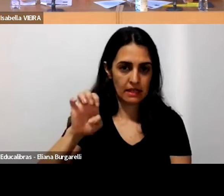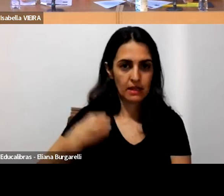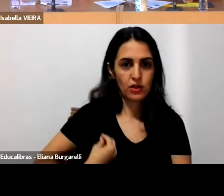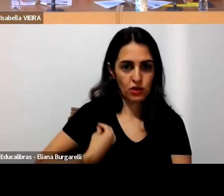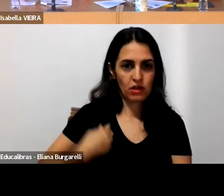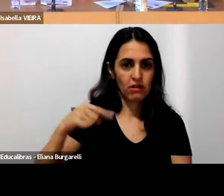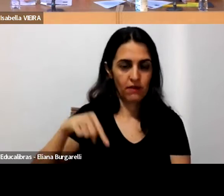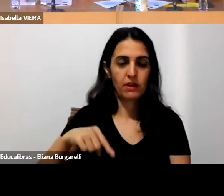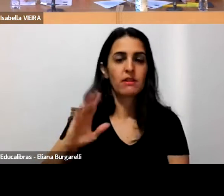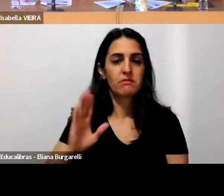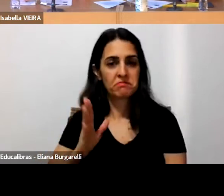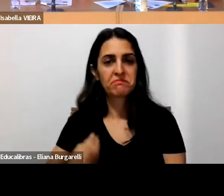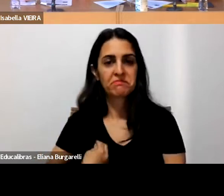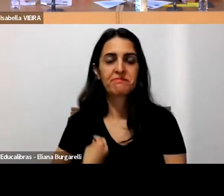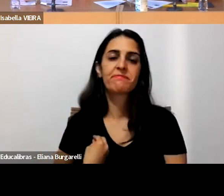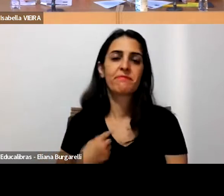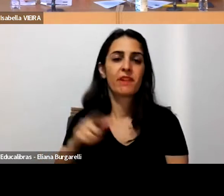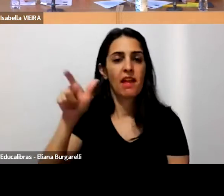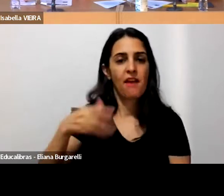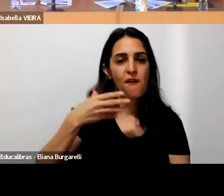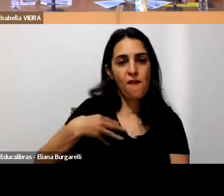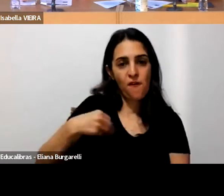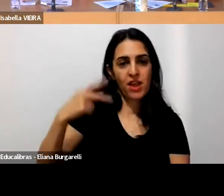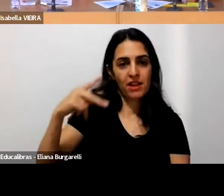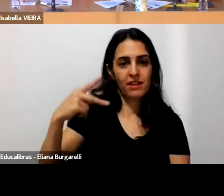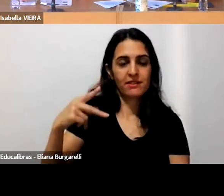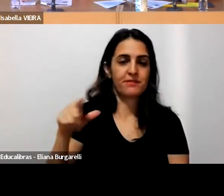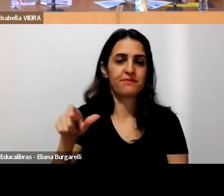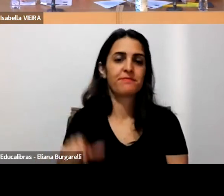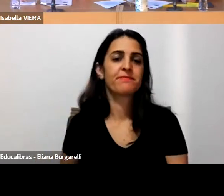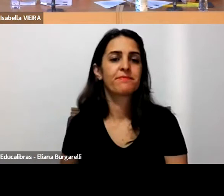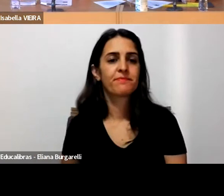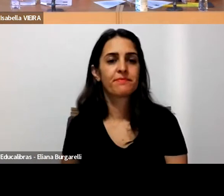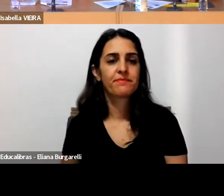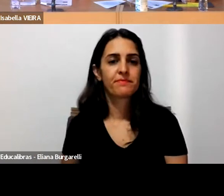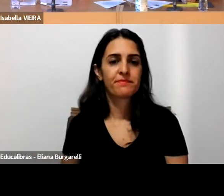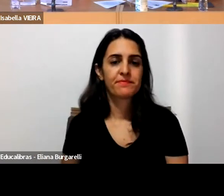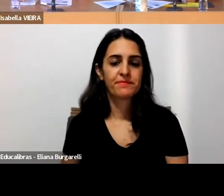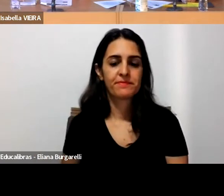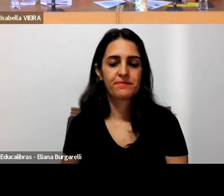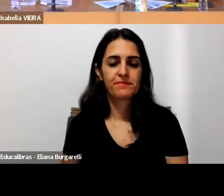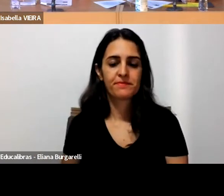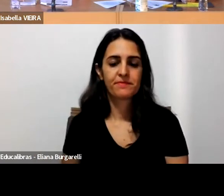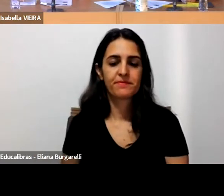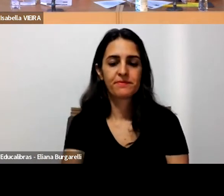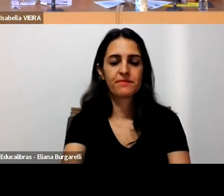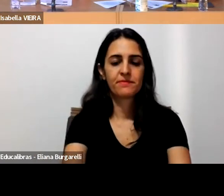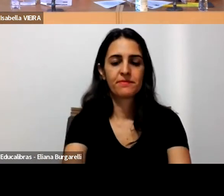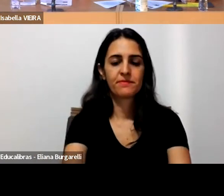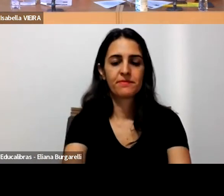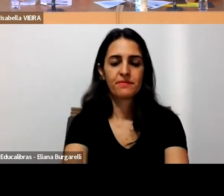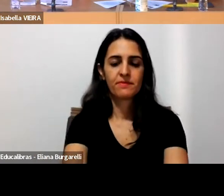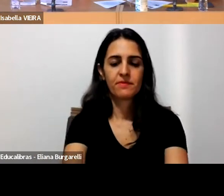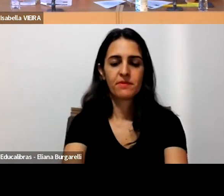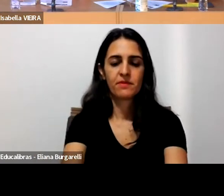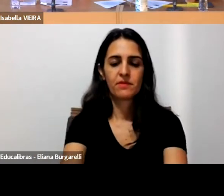c'est important aussi de le mentionner, avec le cacique Raoni, a déposé une plainte à la Cour pénale internationale contre le président Bolsonaro